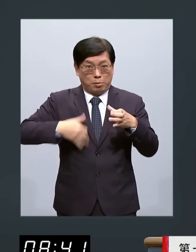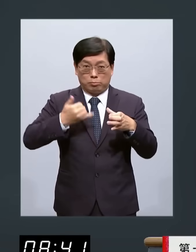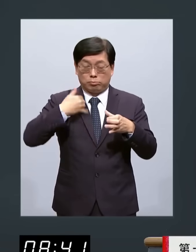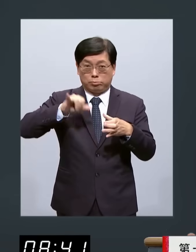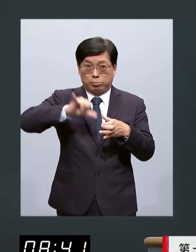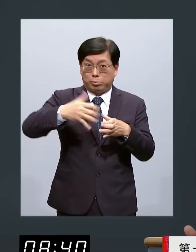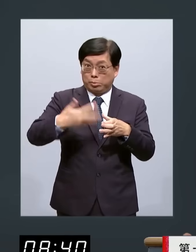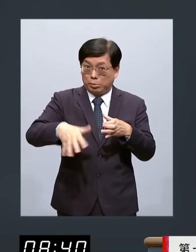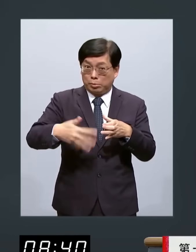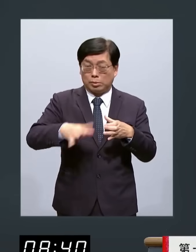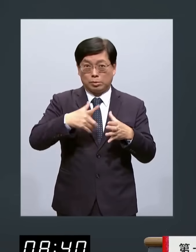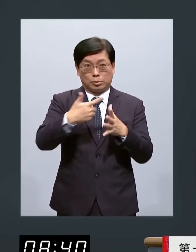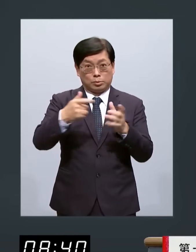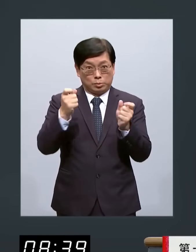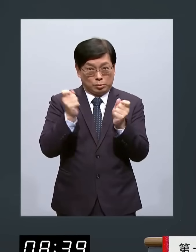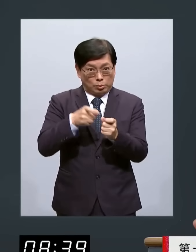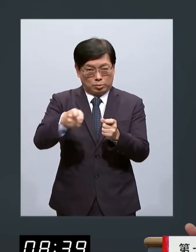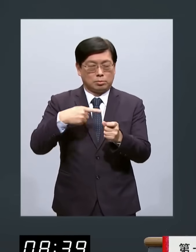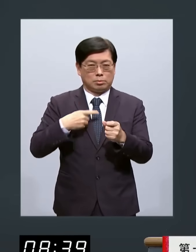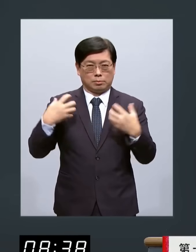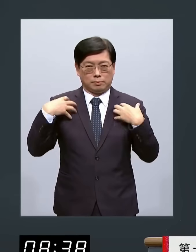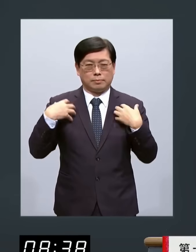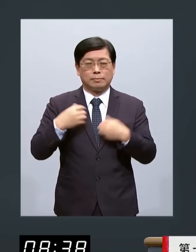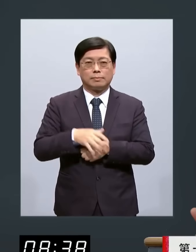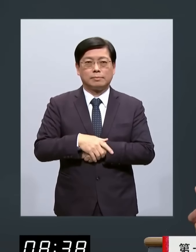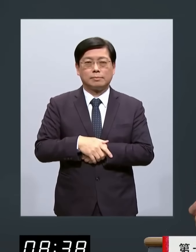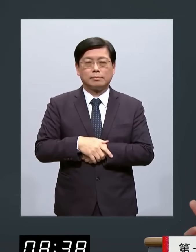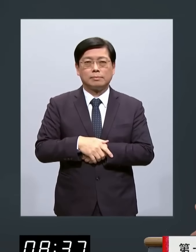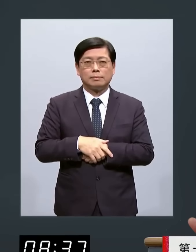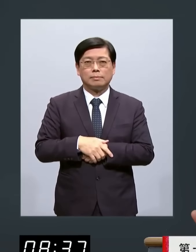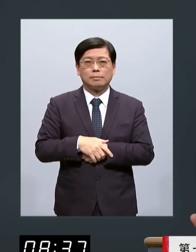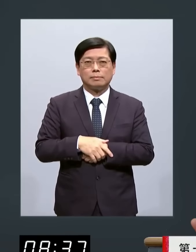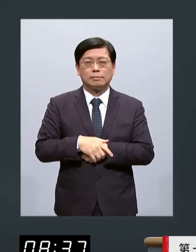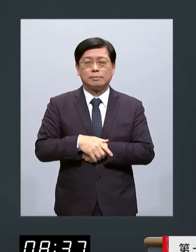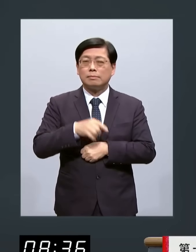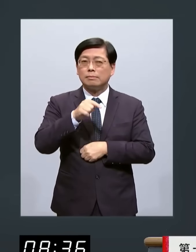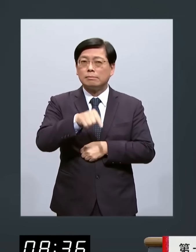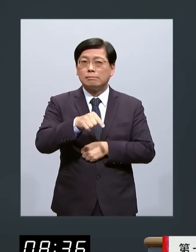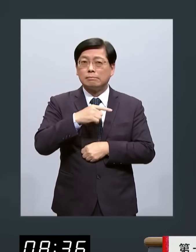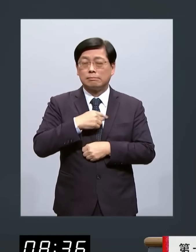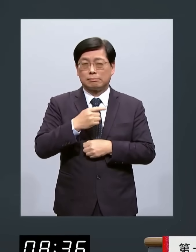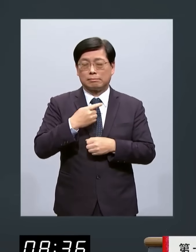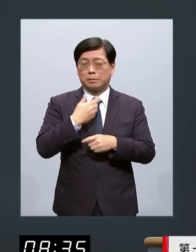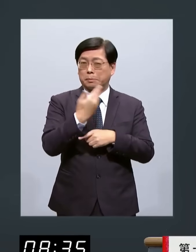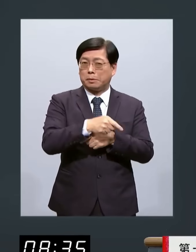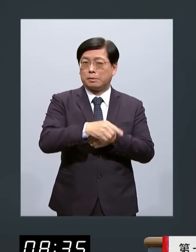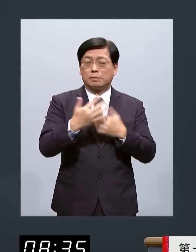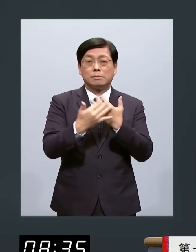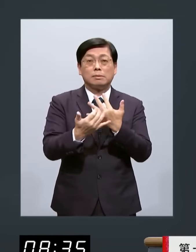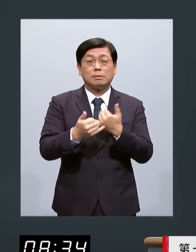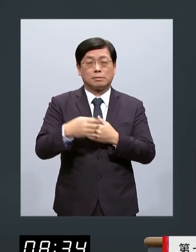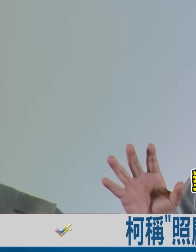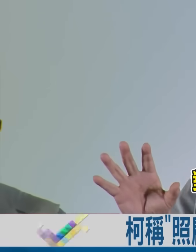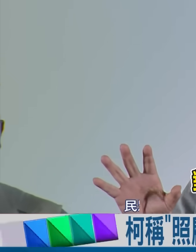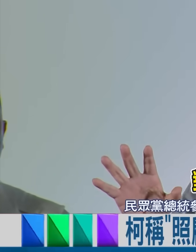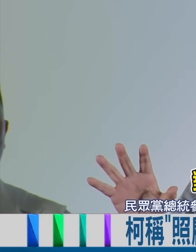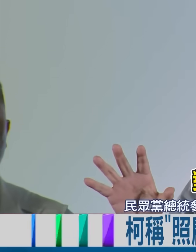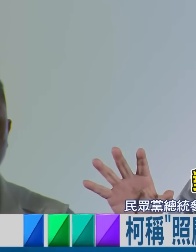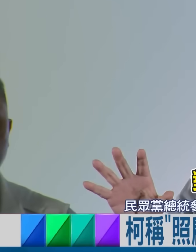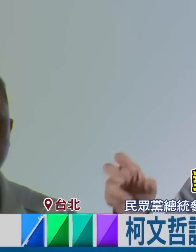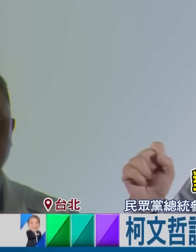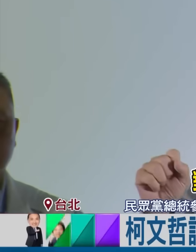如果不重视他们的声音哦，那影响的是我们这些生活在台湾的家庭，是吧？我不是说了吗？ 那